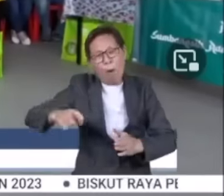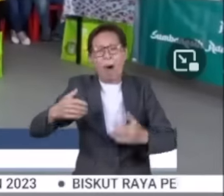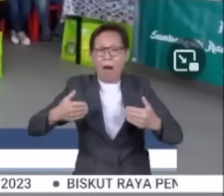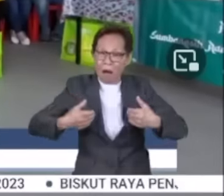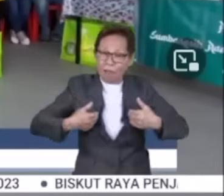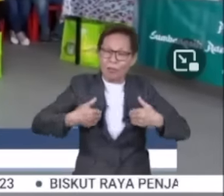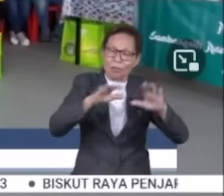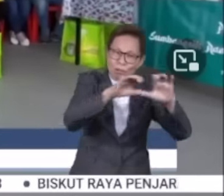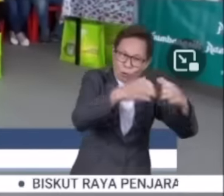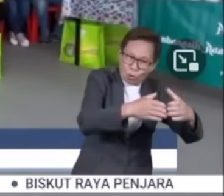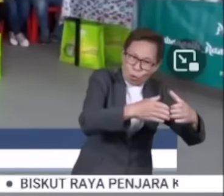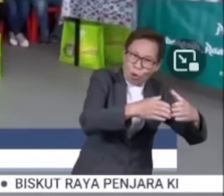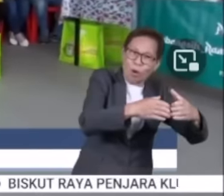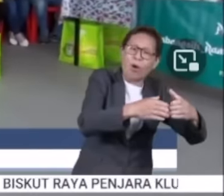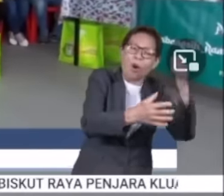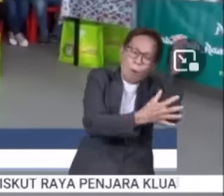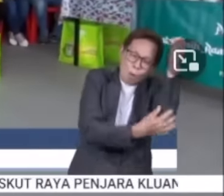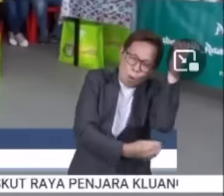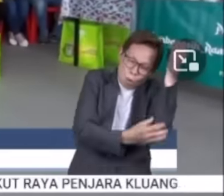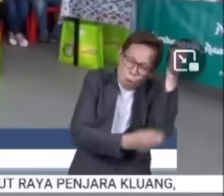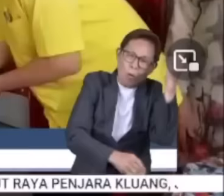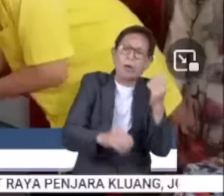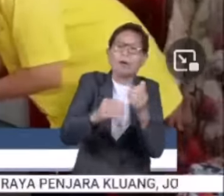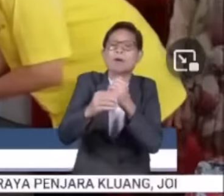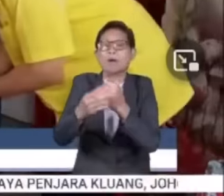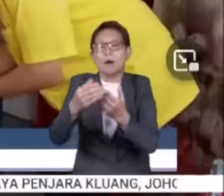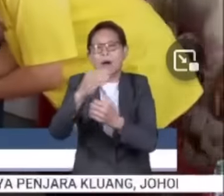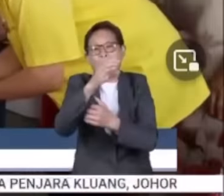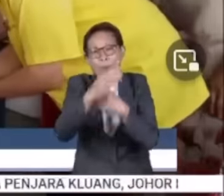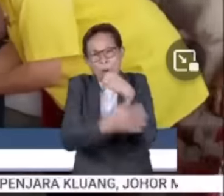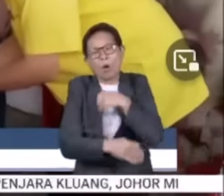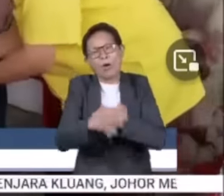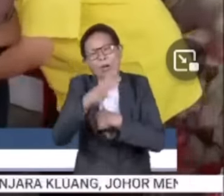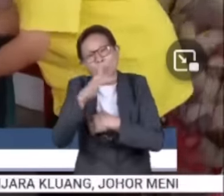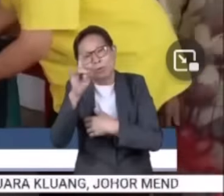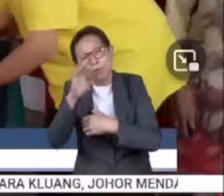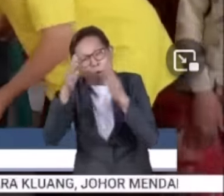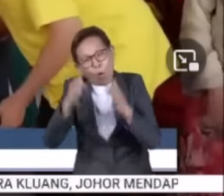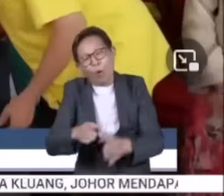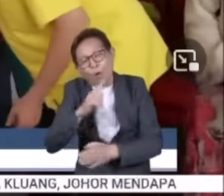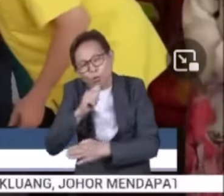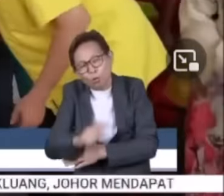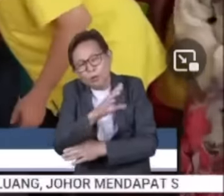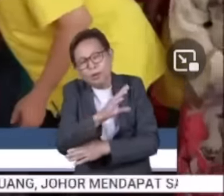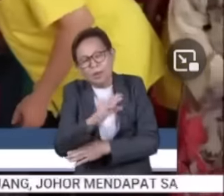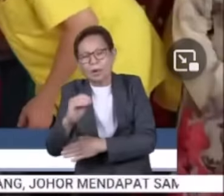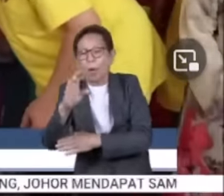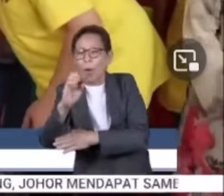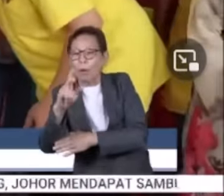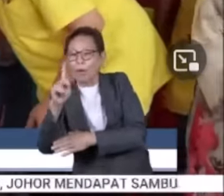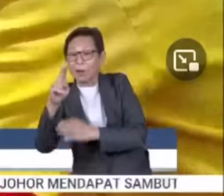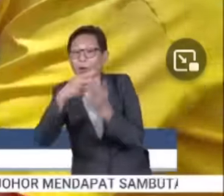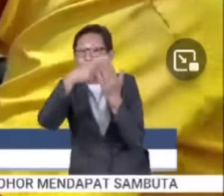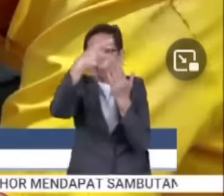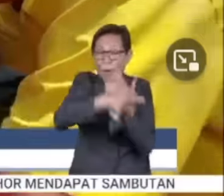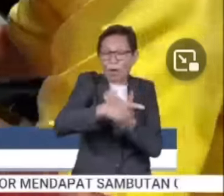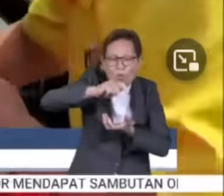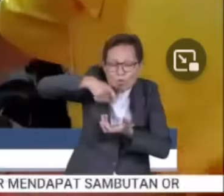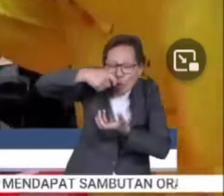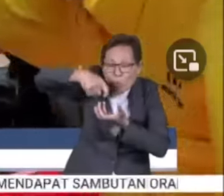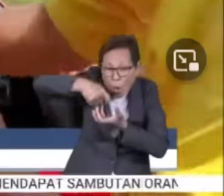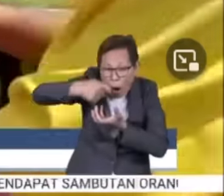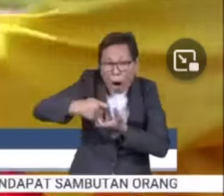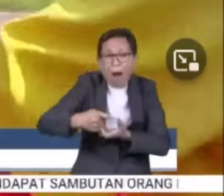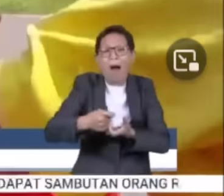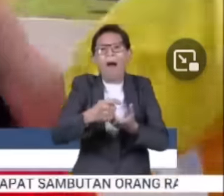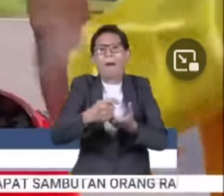terdiri daripada golongan kurang berkemampuan, asnaf, ibu tunggal, warga emas dan orang kurang upaya. Program bubur lambuk dan sumbangsih